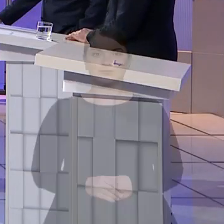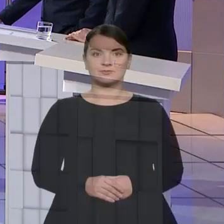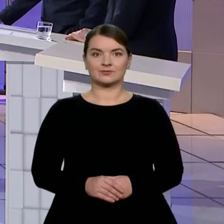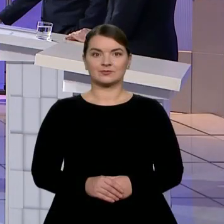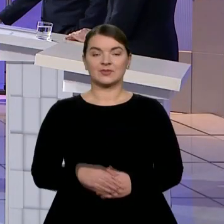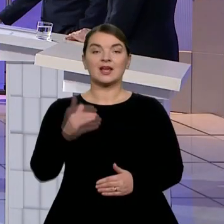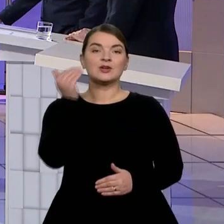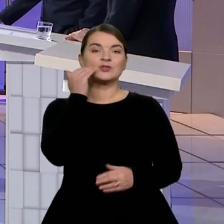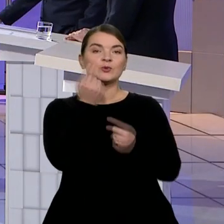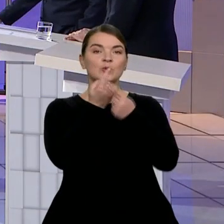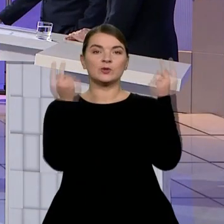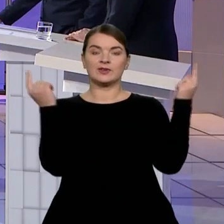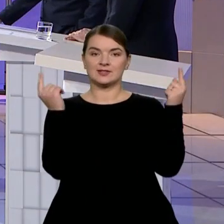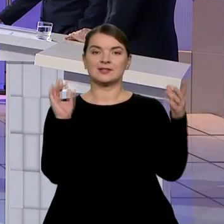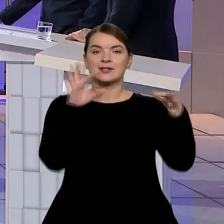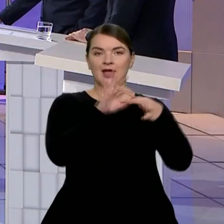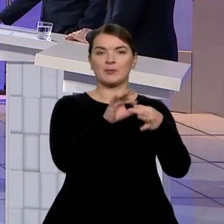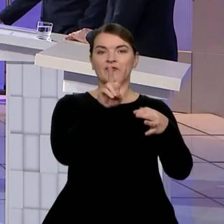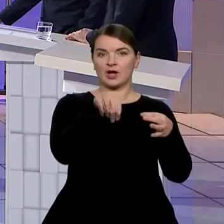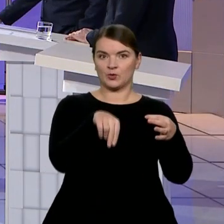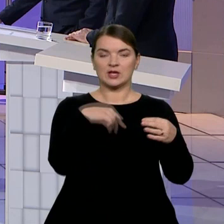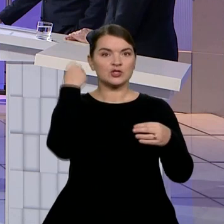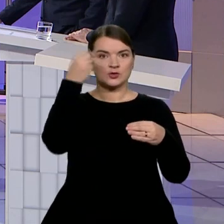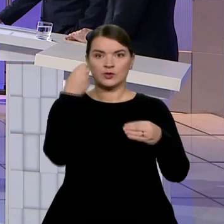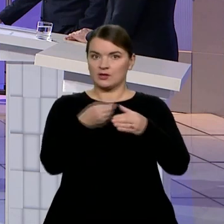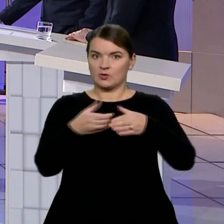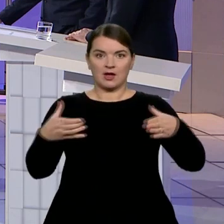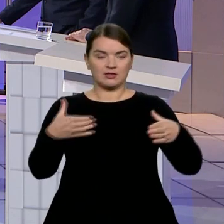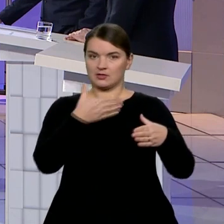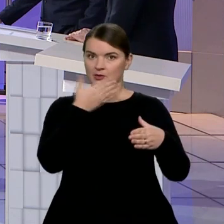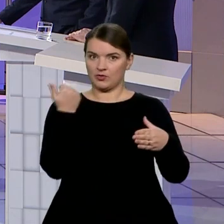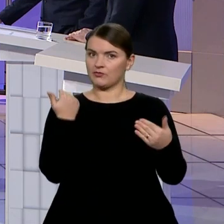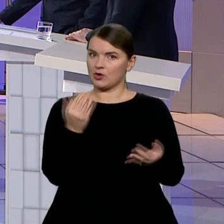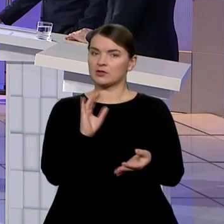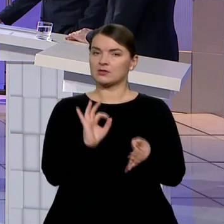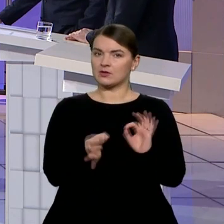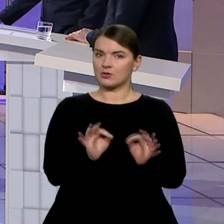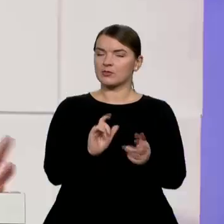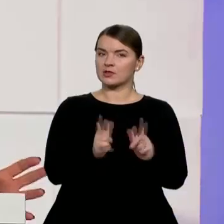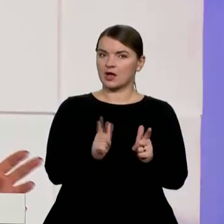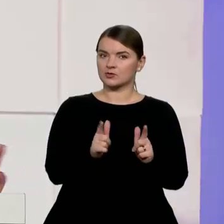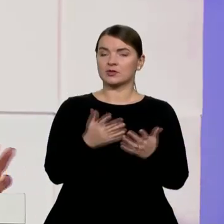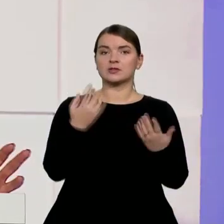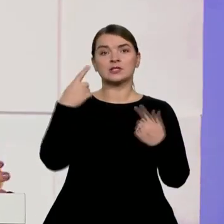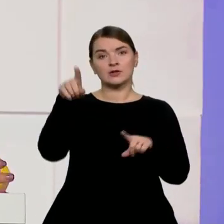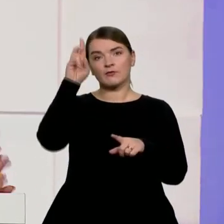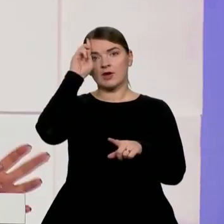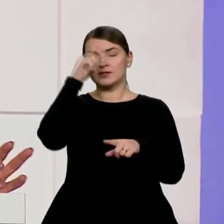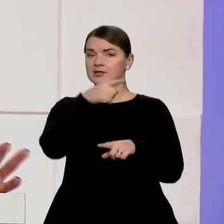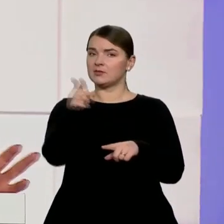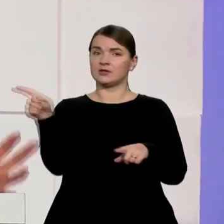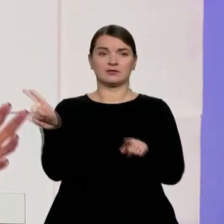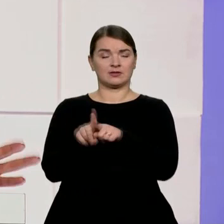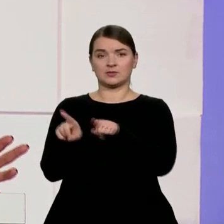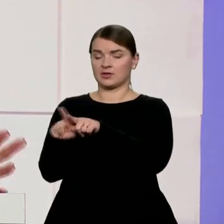universitetą studentų tarsi ir nepadaugėjo. Vėlgi, tai yra natūralus procesas daugelyje šalių, visame pasaulyje. Ar